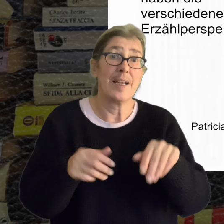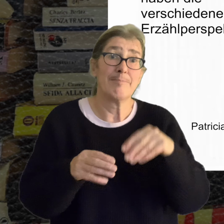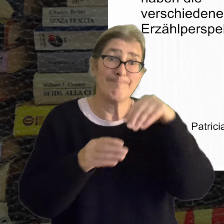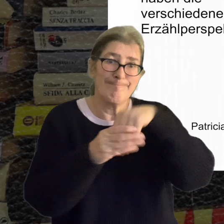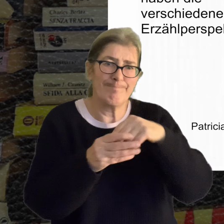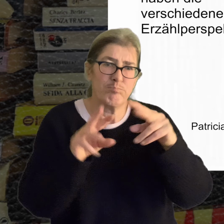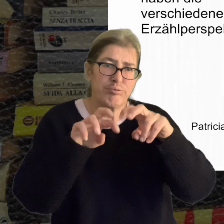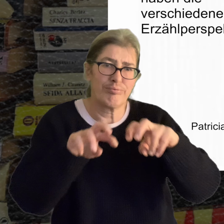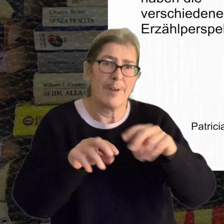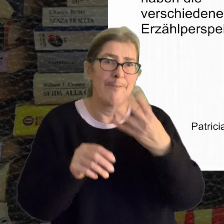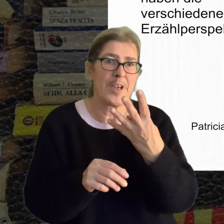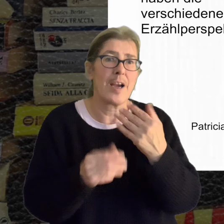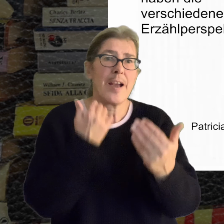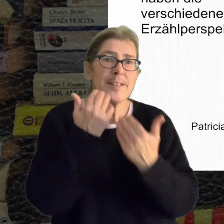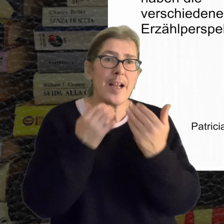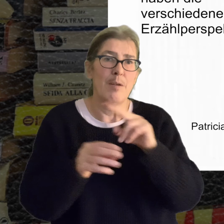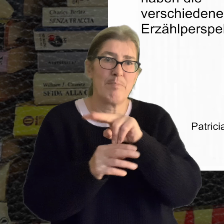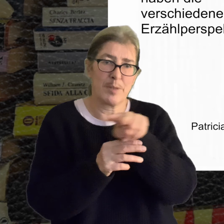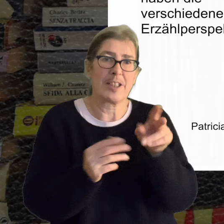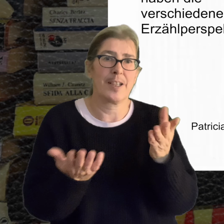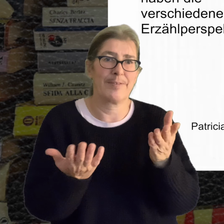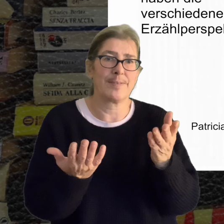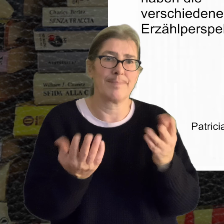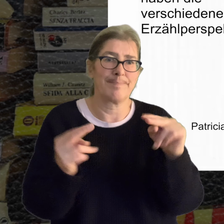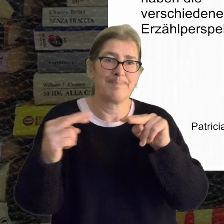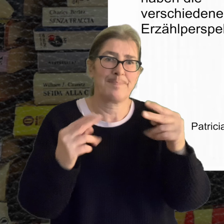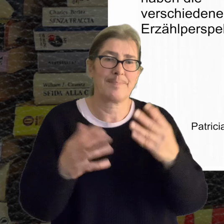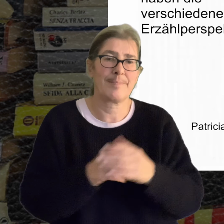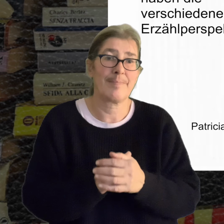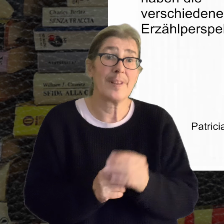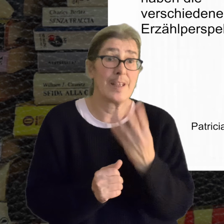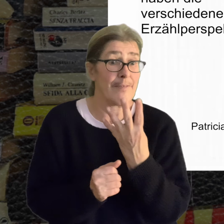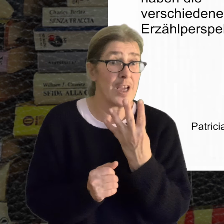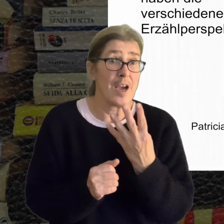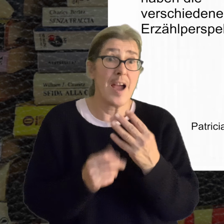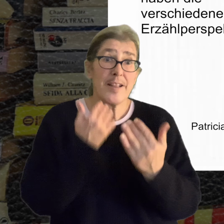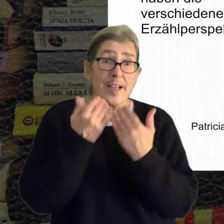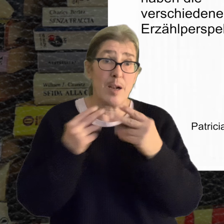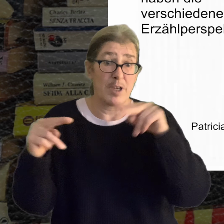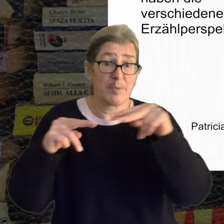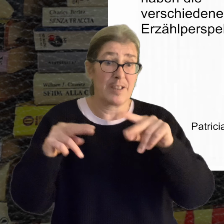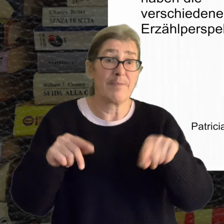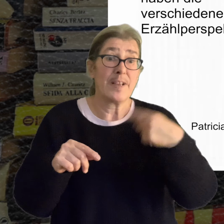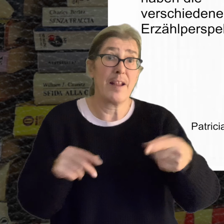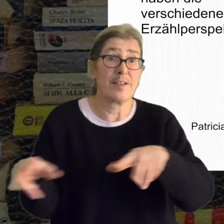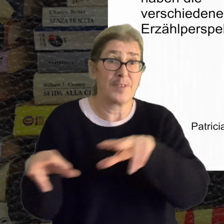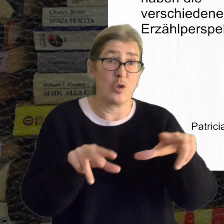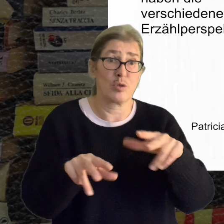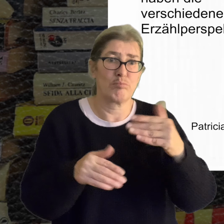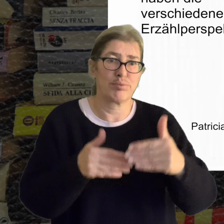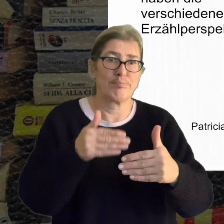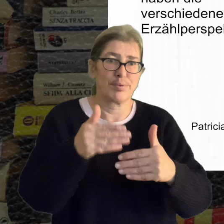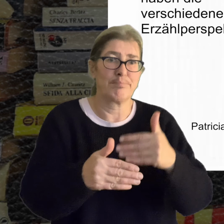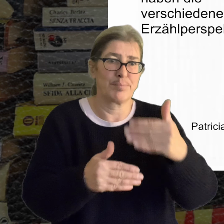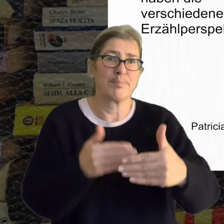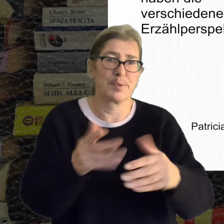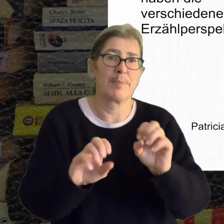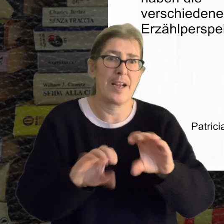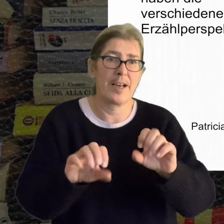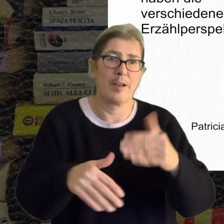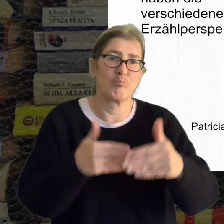vier Erzählperspektiven und diese vier Erzählperspektiven erkläre ich euch in den nächsten Videos Stück für